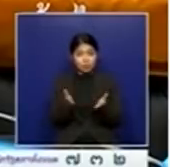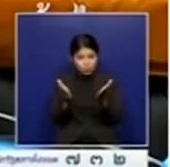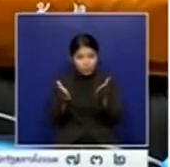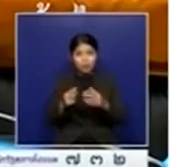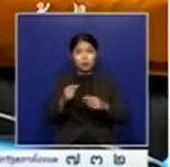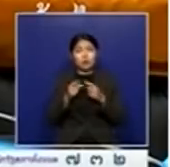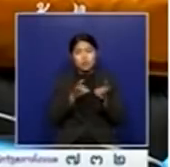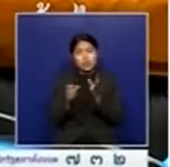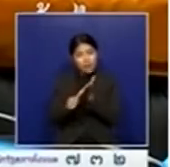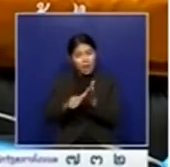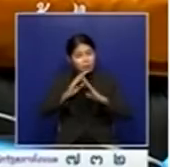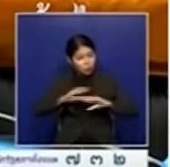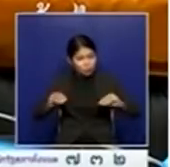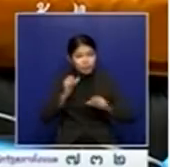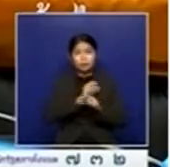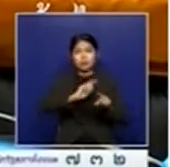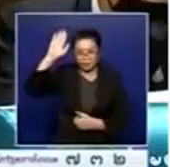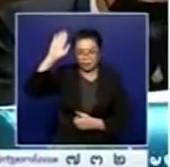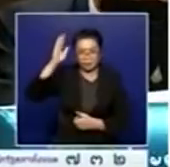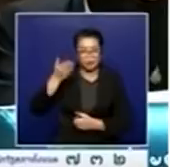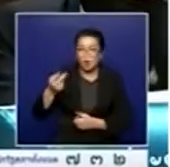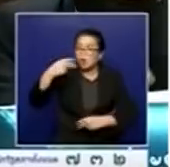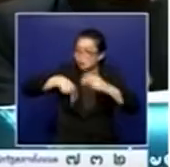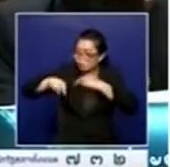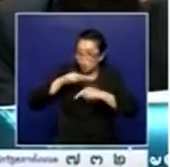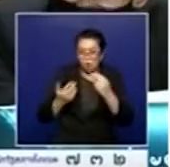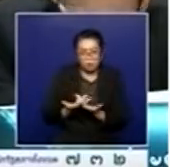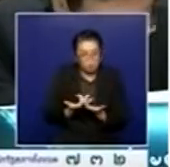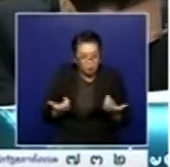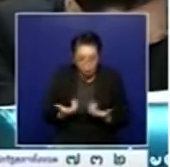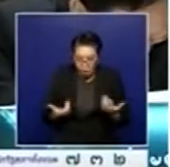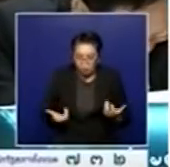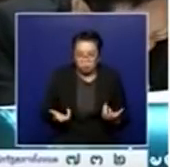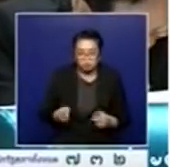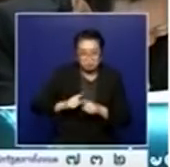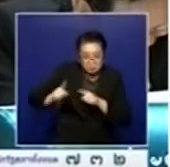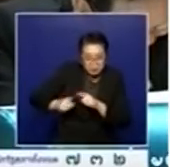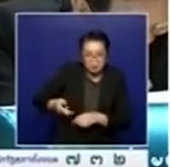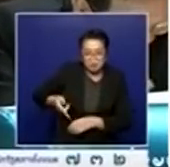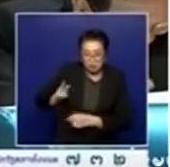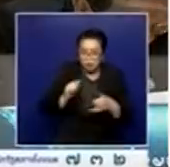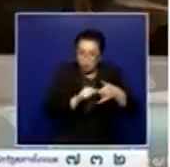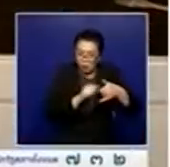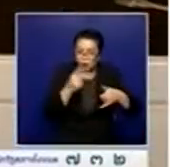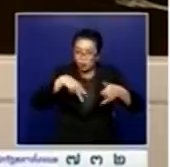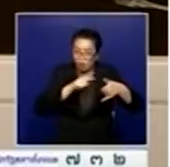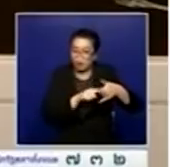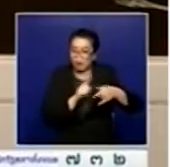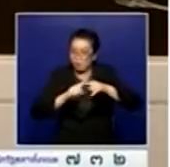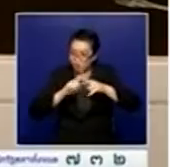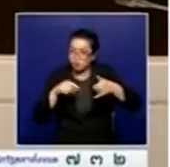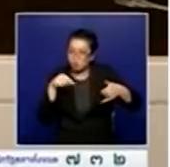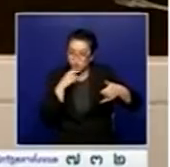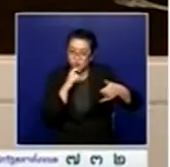จะมีมติในเรื่องนี้อย่างไรแล้วลูกพัดจะปฏิบัติตามหรือไม่หรือเป็นเรื่องของฟรีโหวตรันทวิเคราะห์แล้วนะครับแนวโน้ม